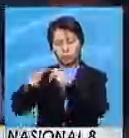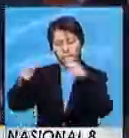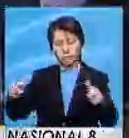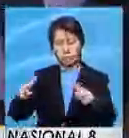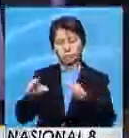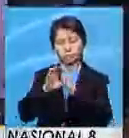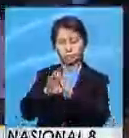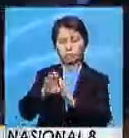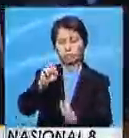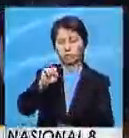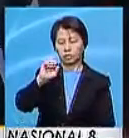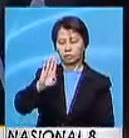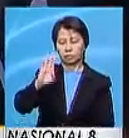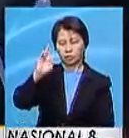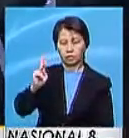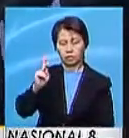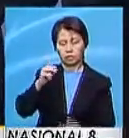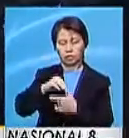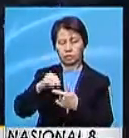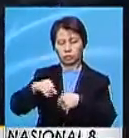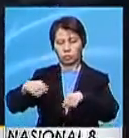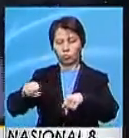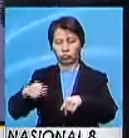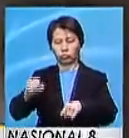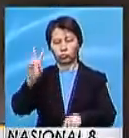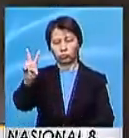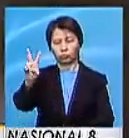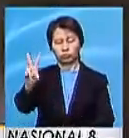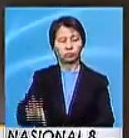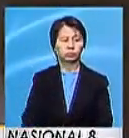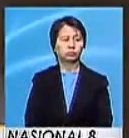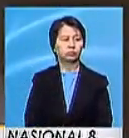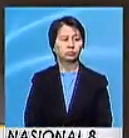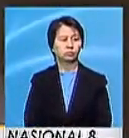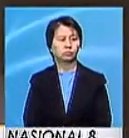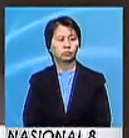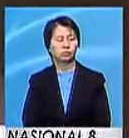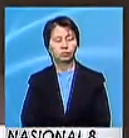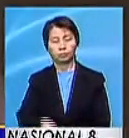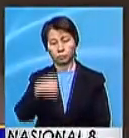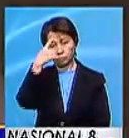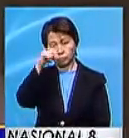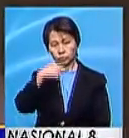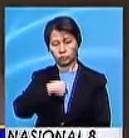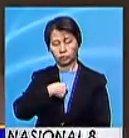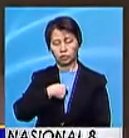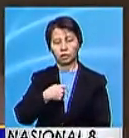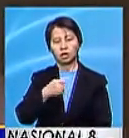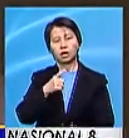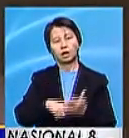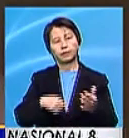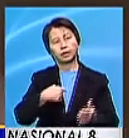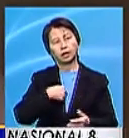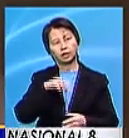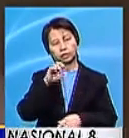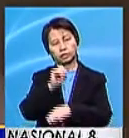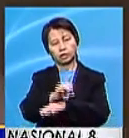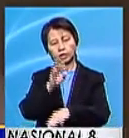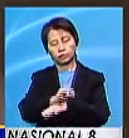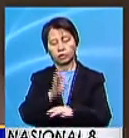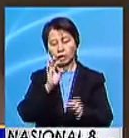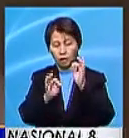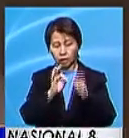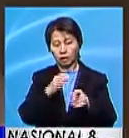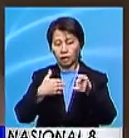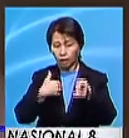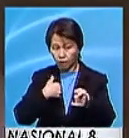seperti SBK atau Moto2. Dan bagi saya, apa yang saya nasihatkan ke Fahmi ialah kalau ada peluang